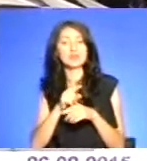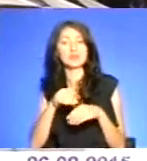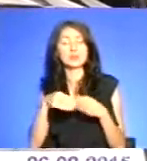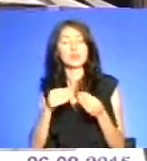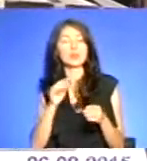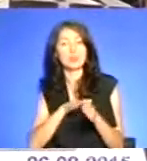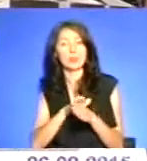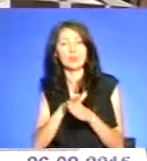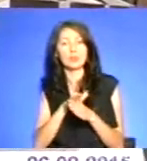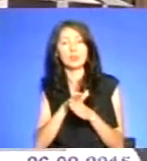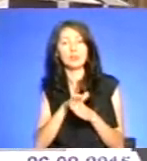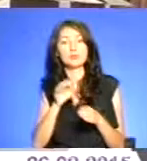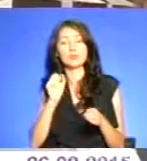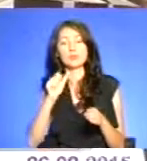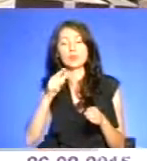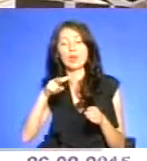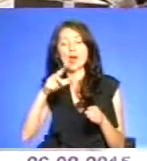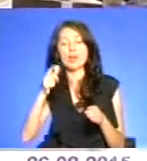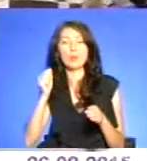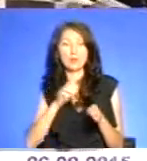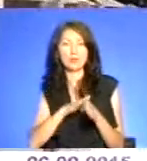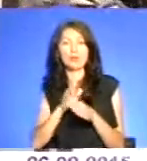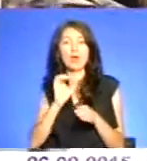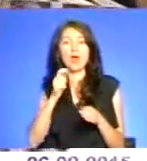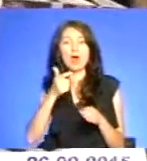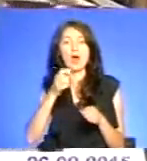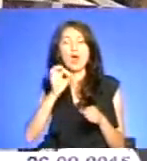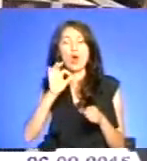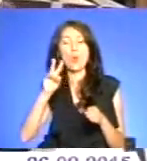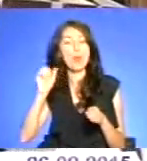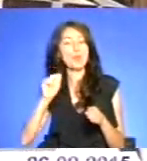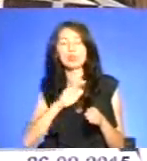Виконала? По алгебрі так, а по геометрії ще не дуже.